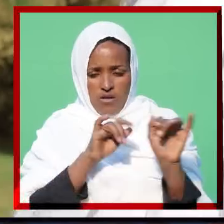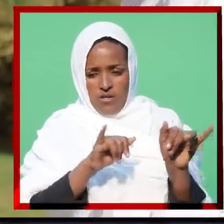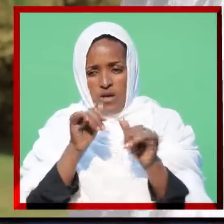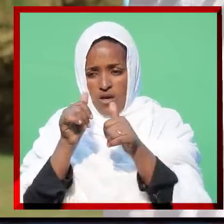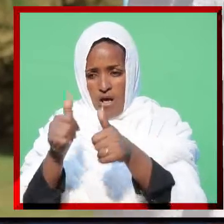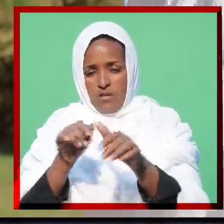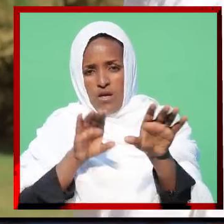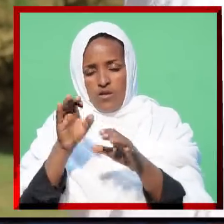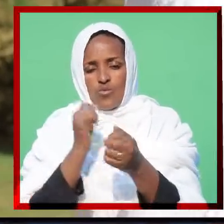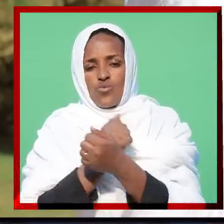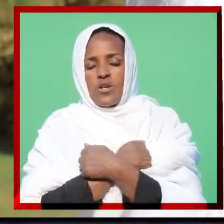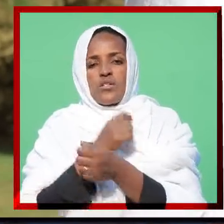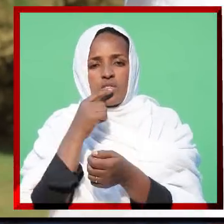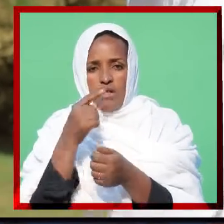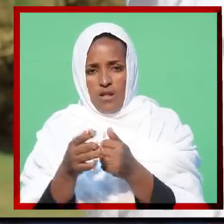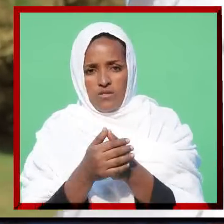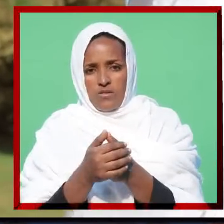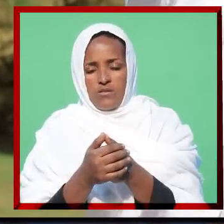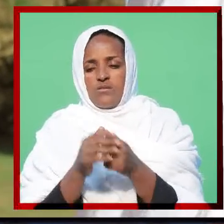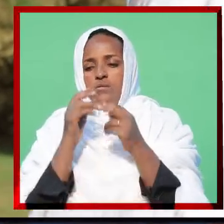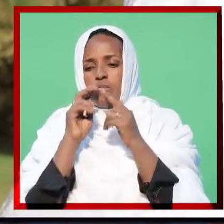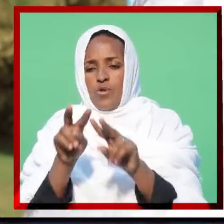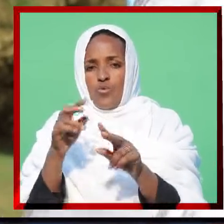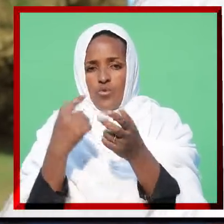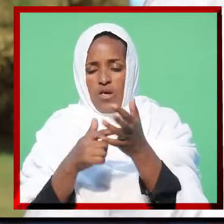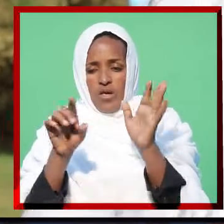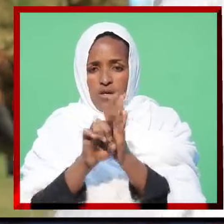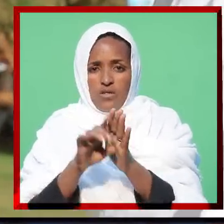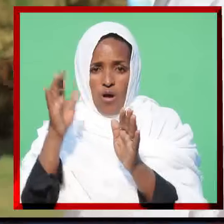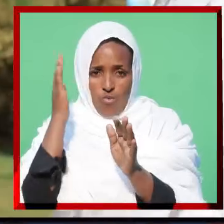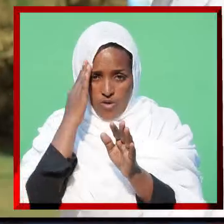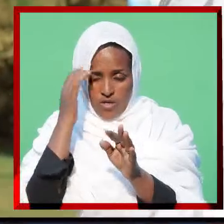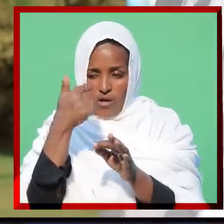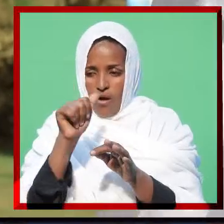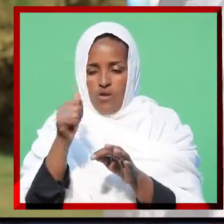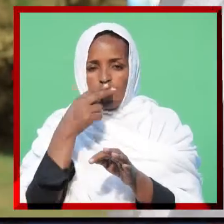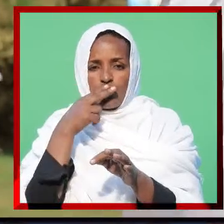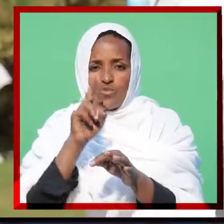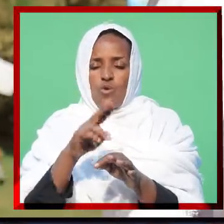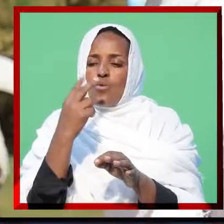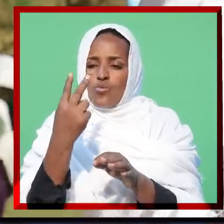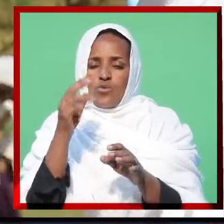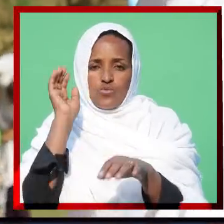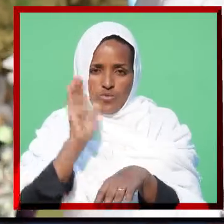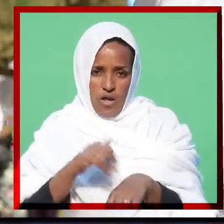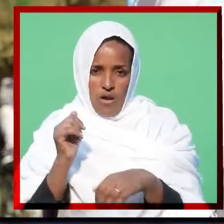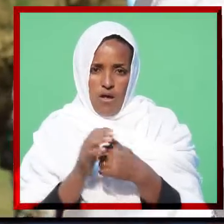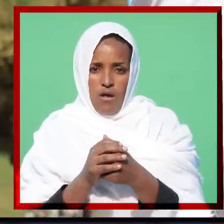እንደራስህ አድርገህ ወደር ትላለች አለ ተመልከቱ ይሄ ህጋቂ ከአስርቱ ትዛዛት ሁለቱን ጠራ